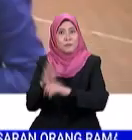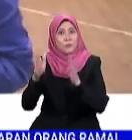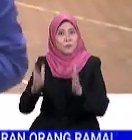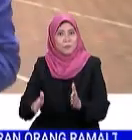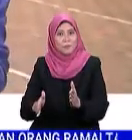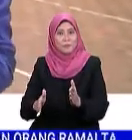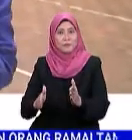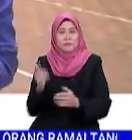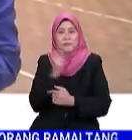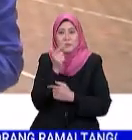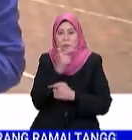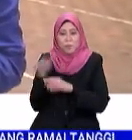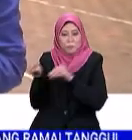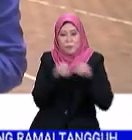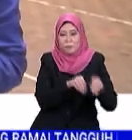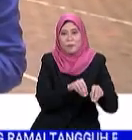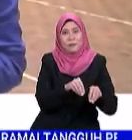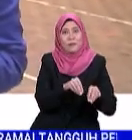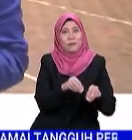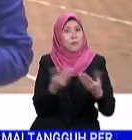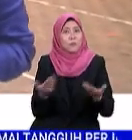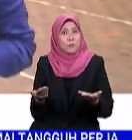masih lagi enggan untuk berpindah?